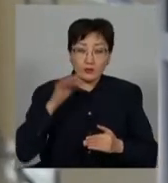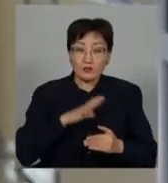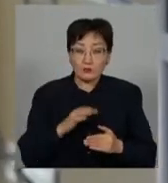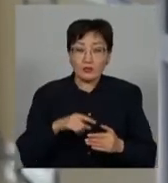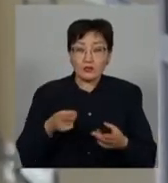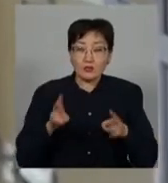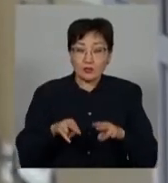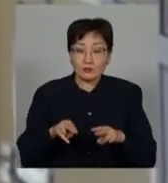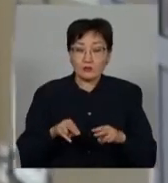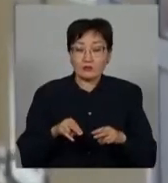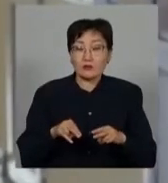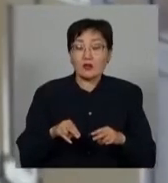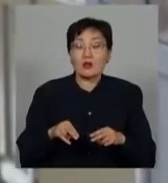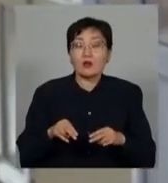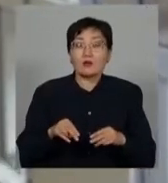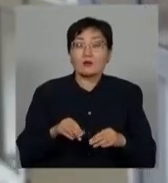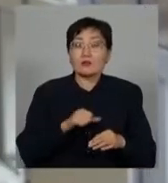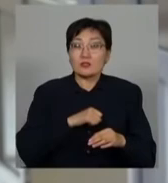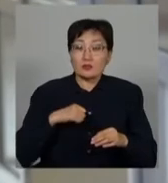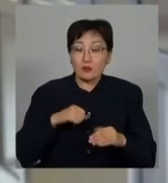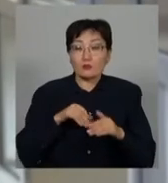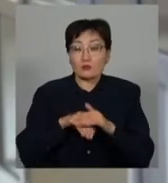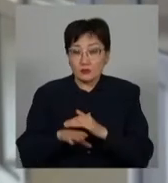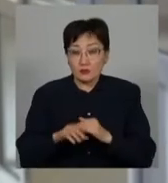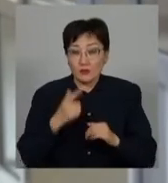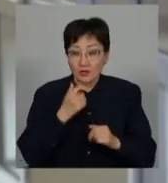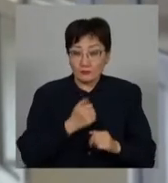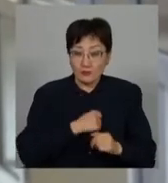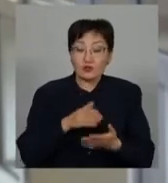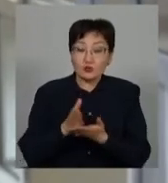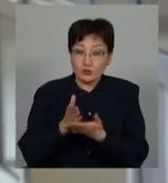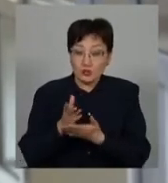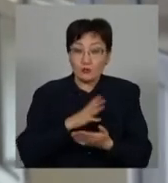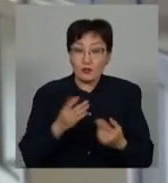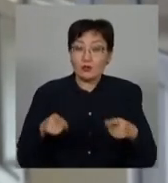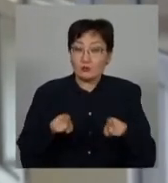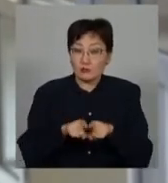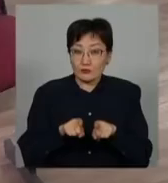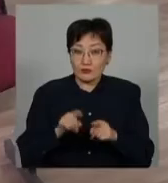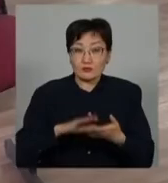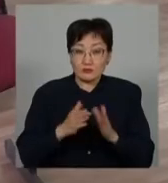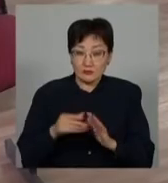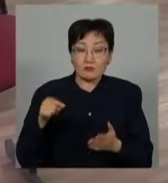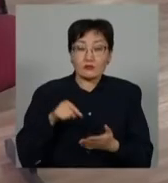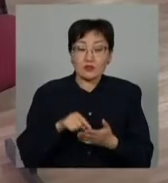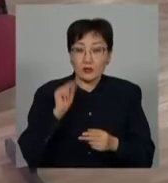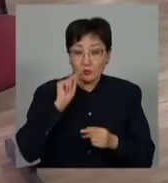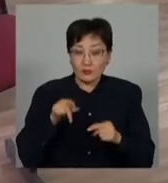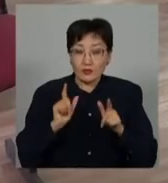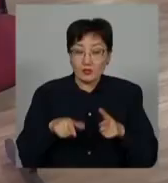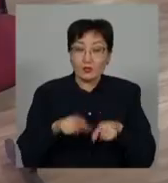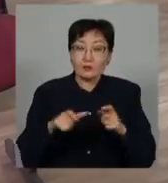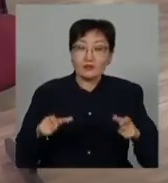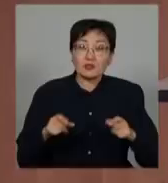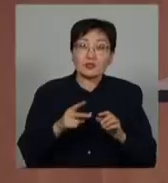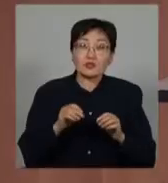Қалам деп кеткен өзі добровольно кеткен болатын армияға. Мен мынандай орын қалыпты келіп. Енді кінәсін мойындаған